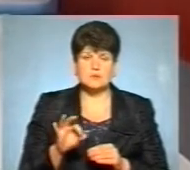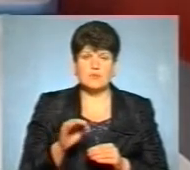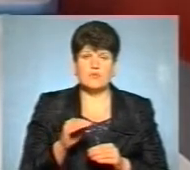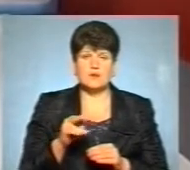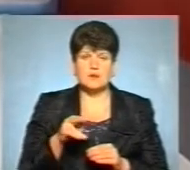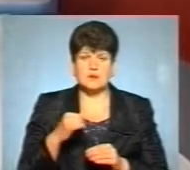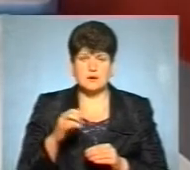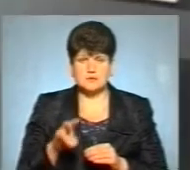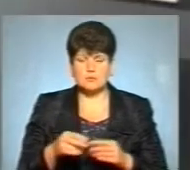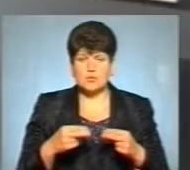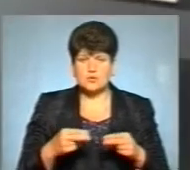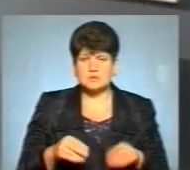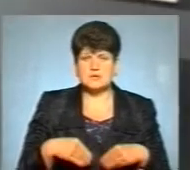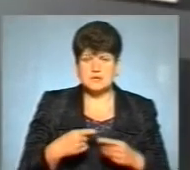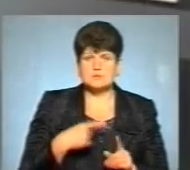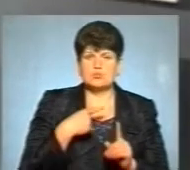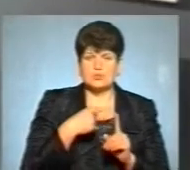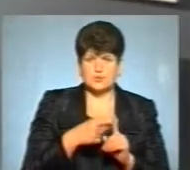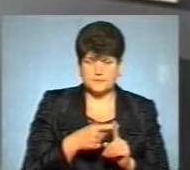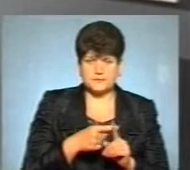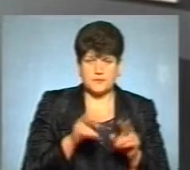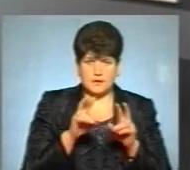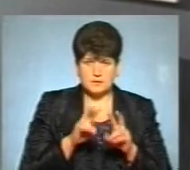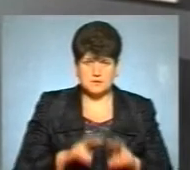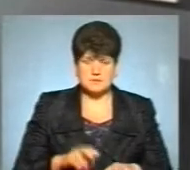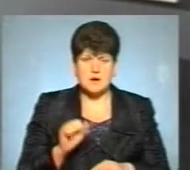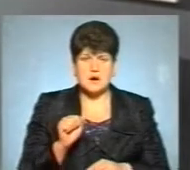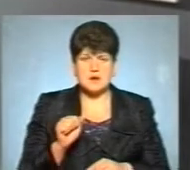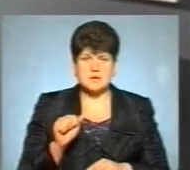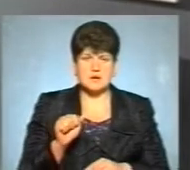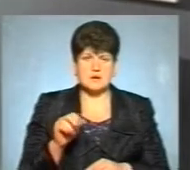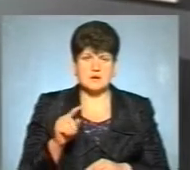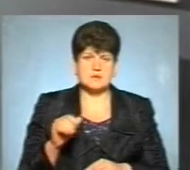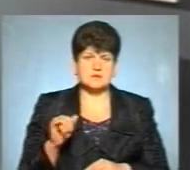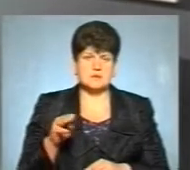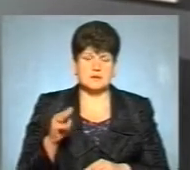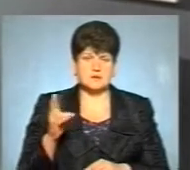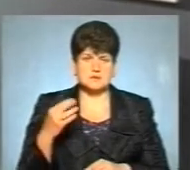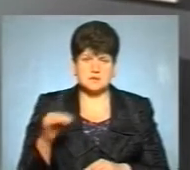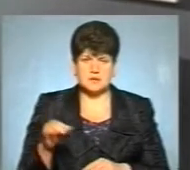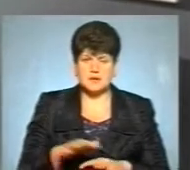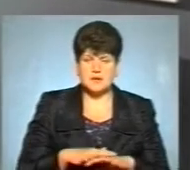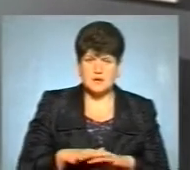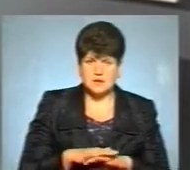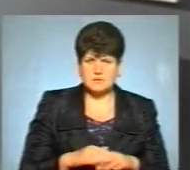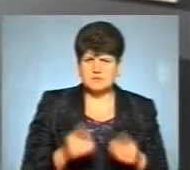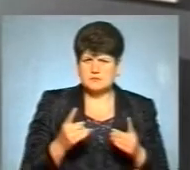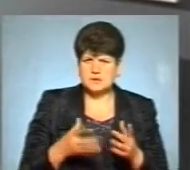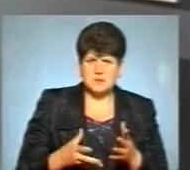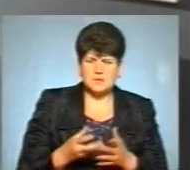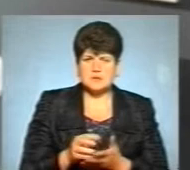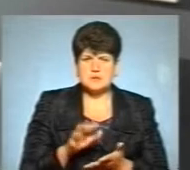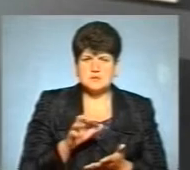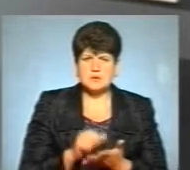дасть великий плюс. Ви знаєте, от аналізували азіатський ринок. дуже велика плата за оренду